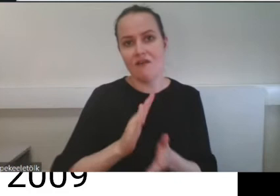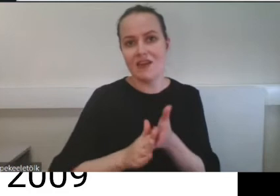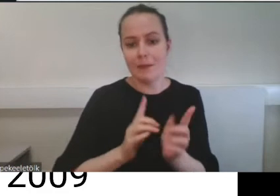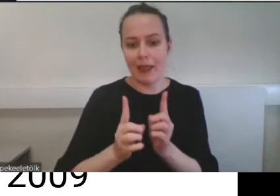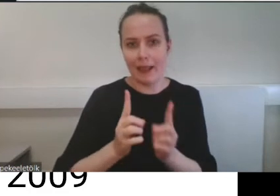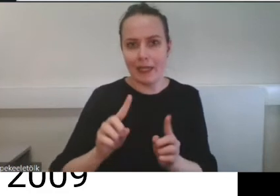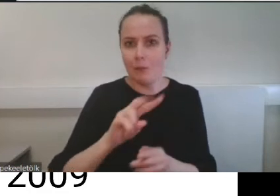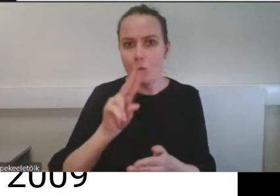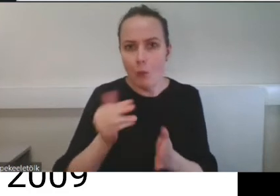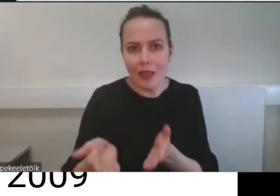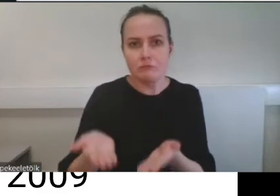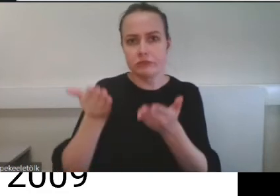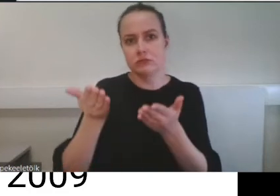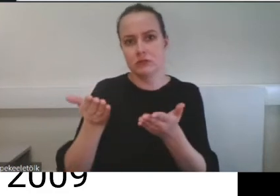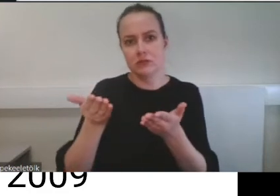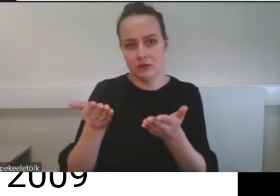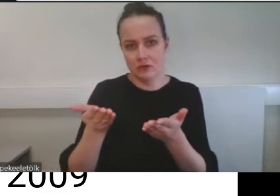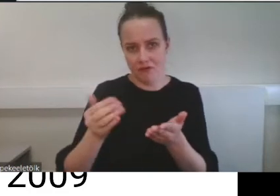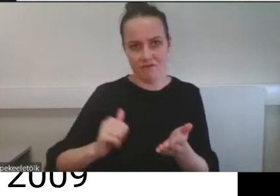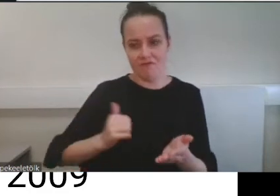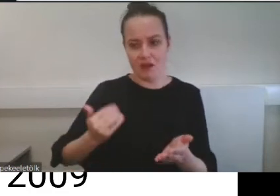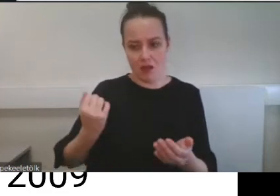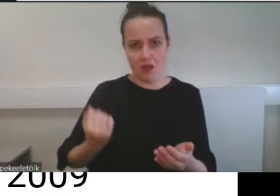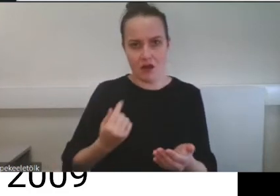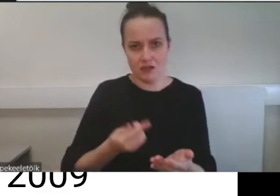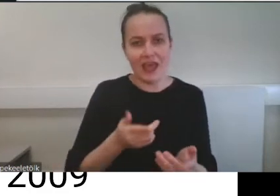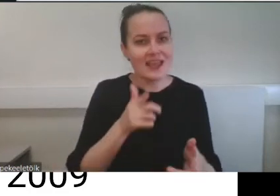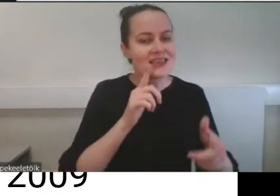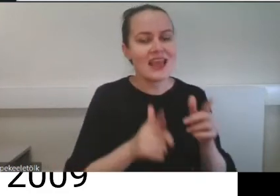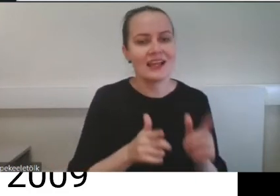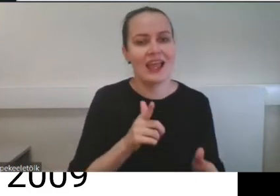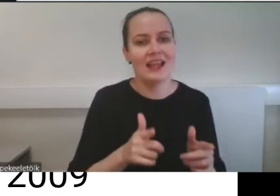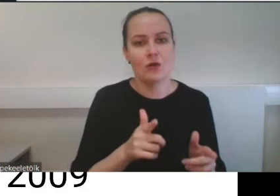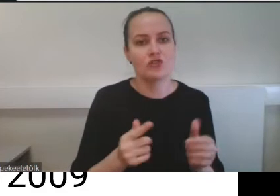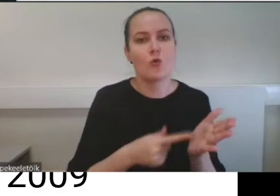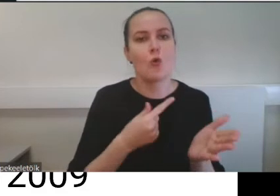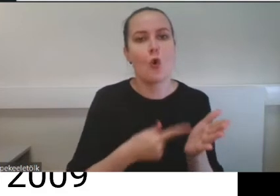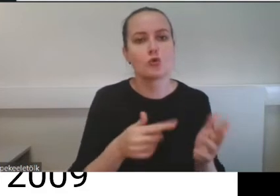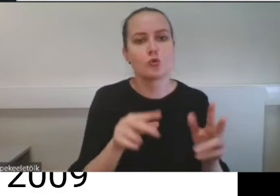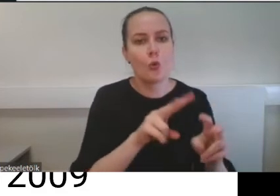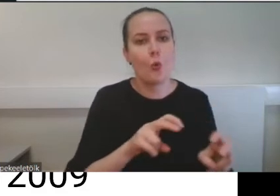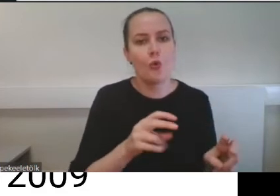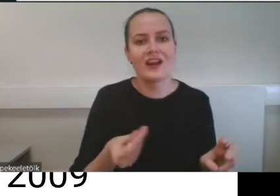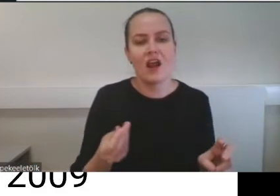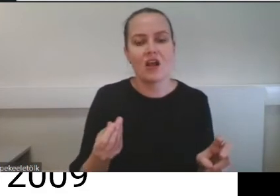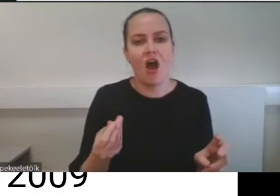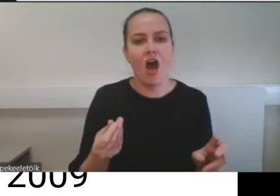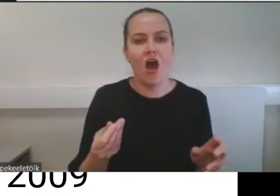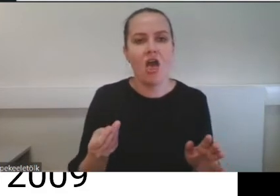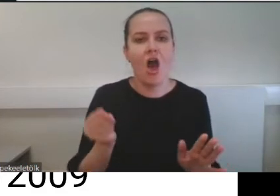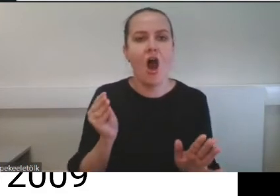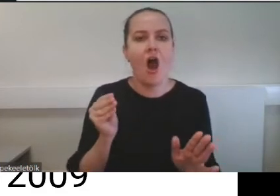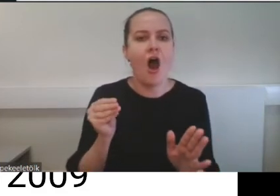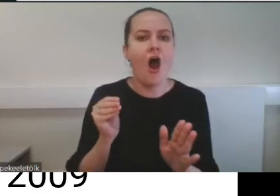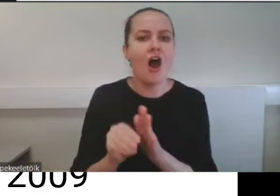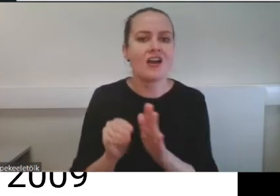tehakse üle Eesti. Põhimõtteliselt võib uuringu läbi viia iga üks, ka Epikoda on neid teinud. Aga